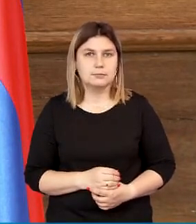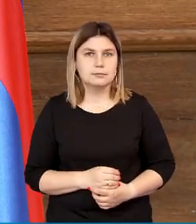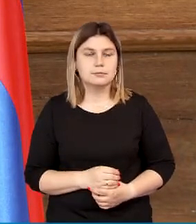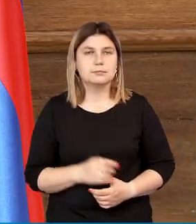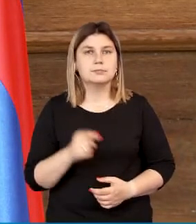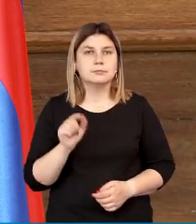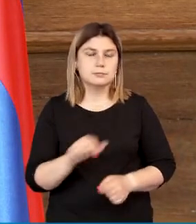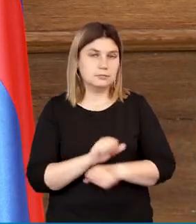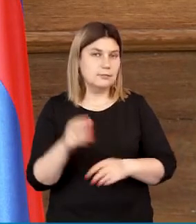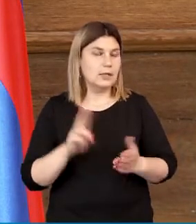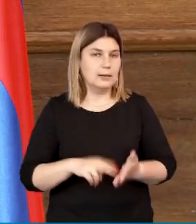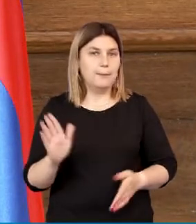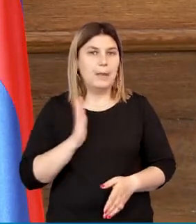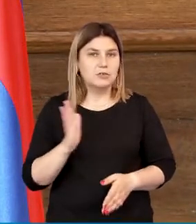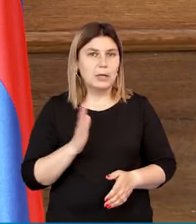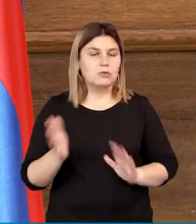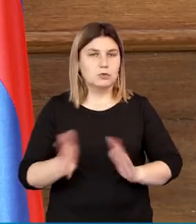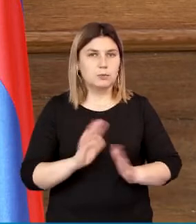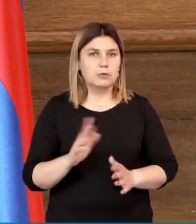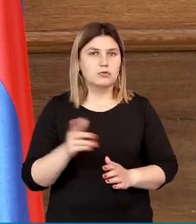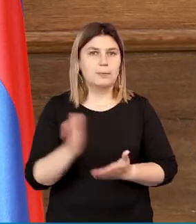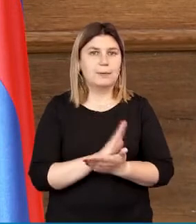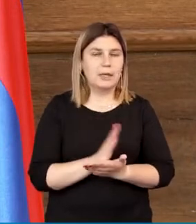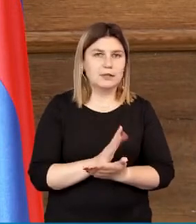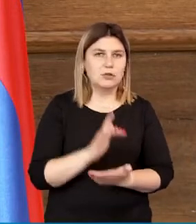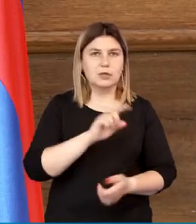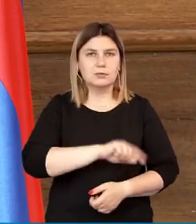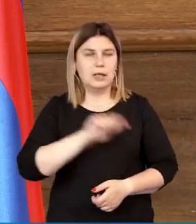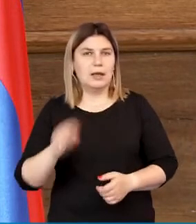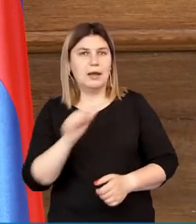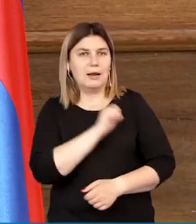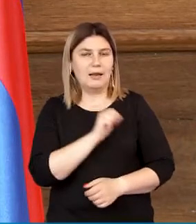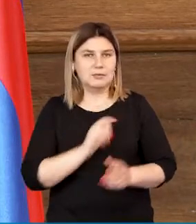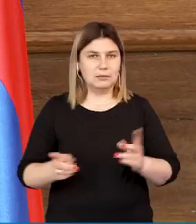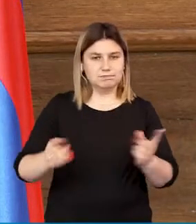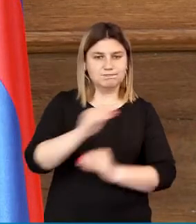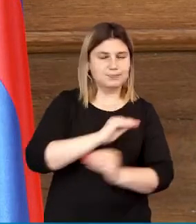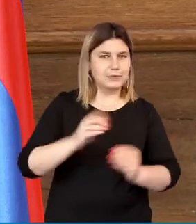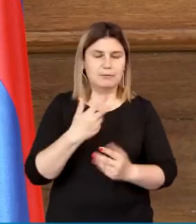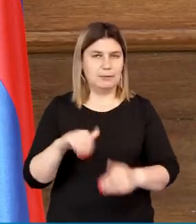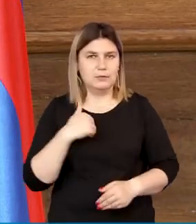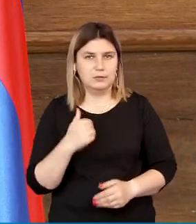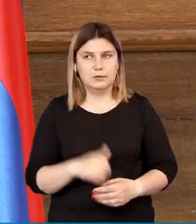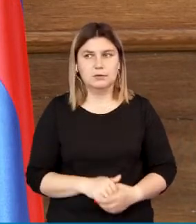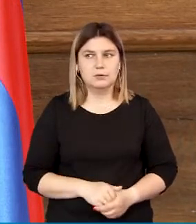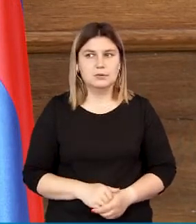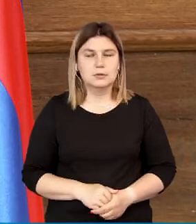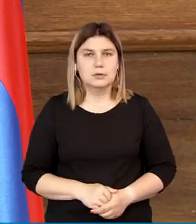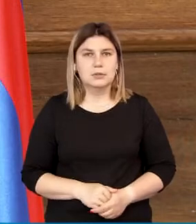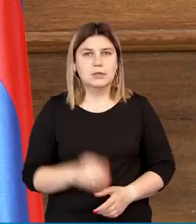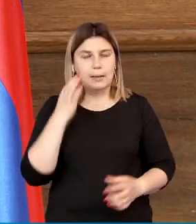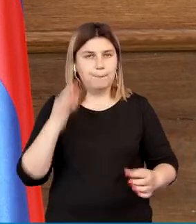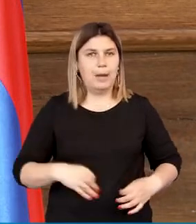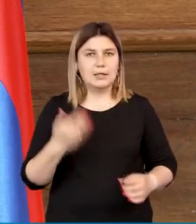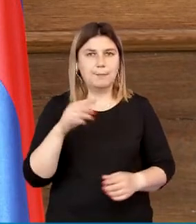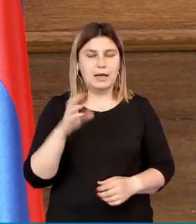no, w na tyle bezpieczny sposób, żeby się one się też między sobą, między klasami jak najmniej mieszały. Pani Marta